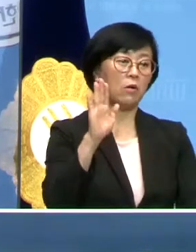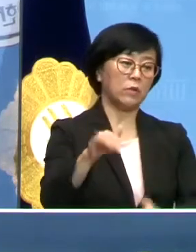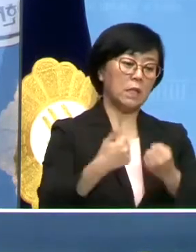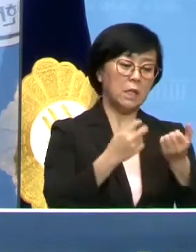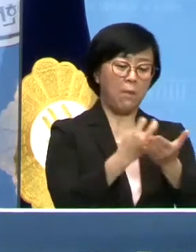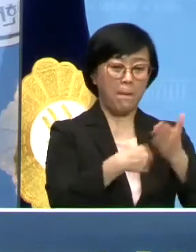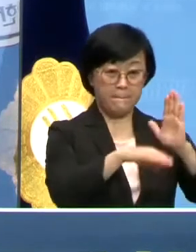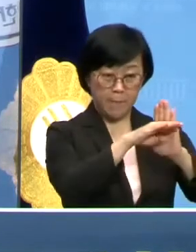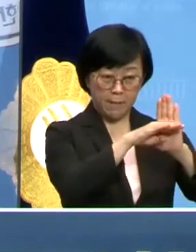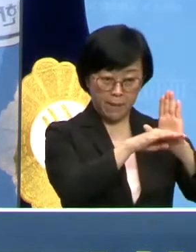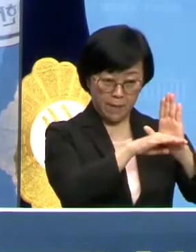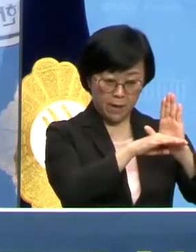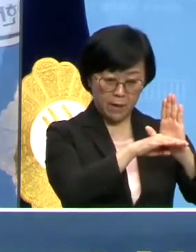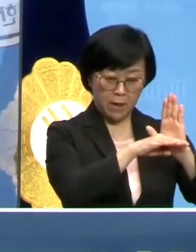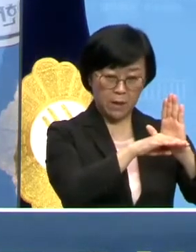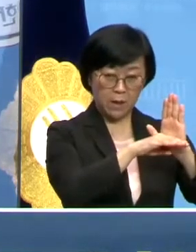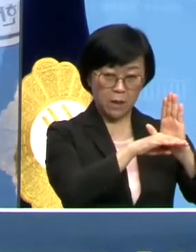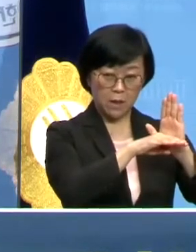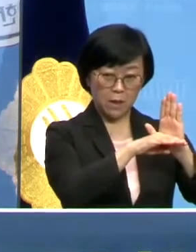법안이